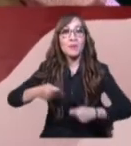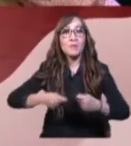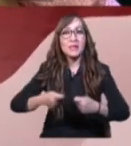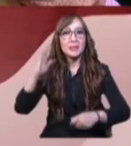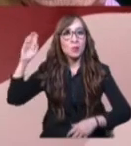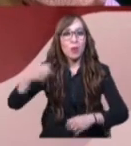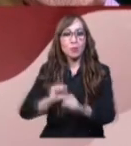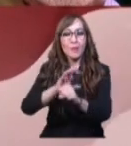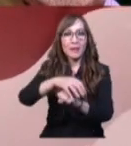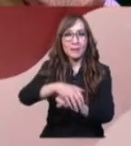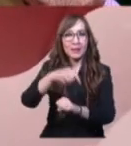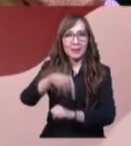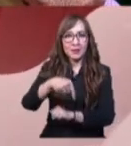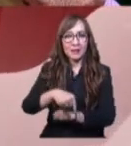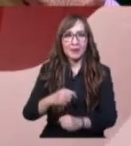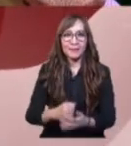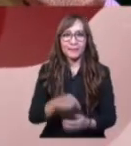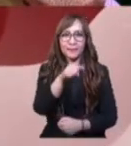Christine.